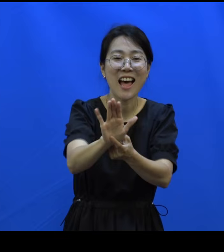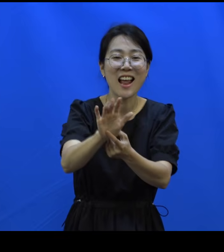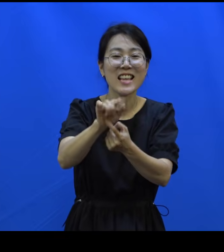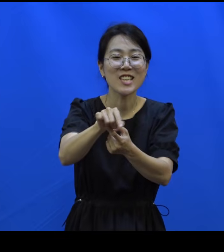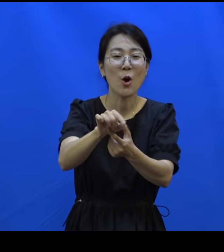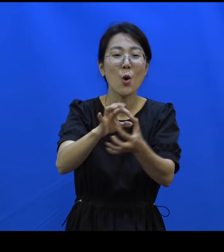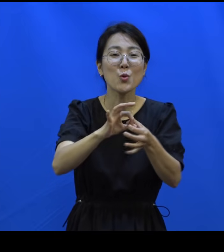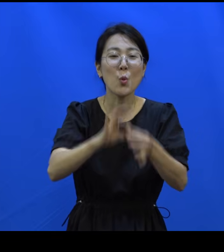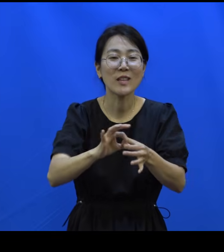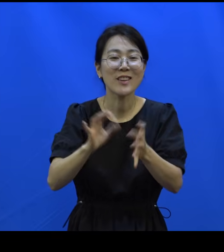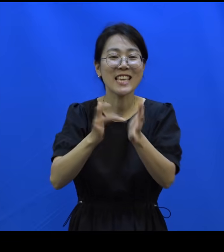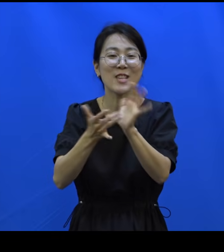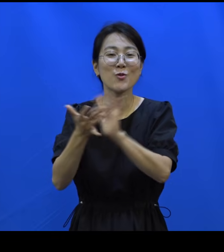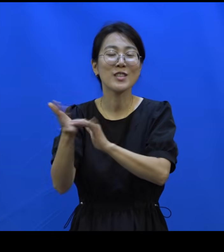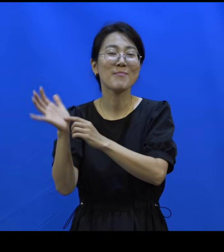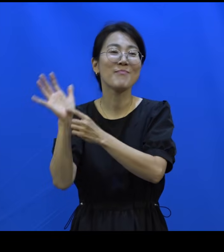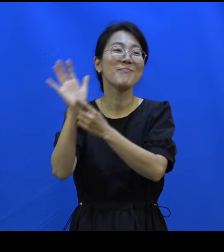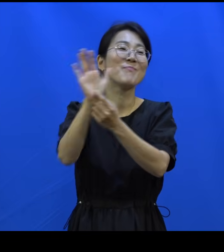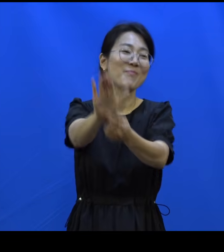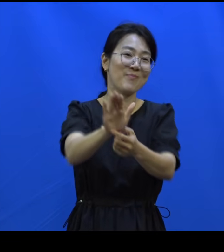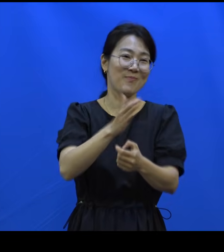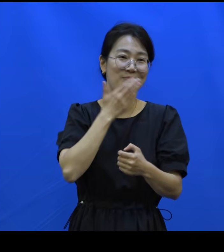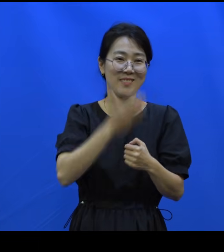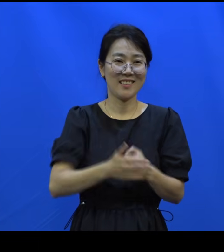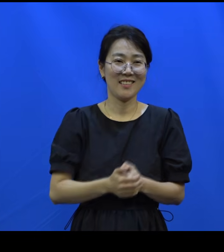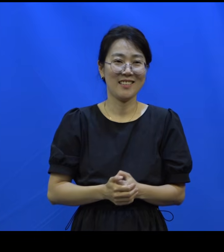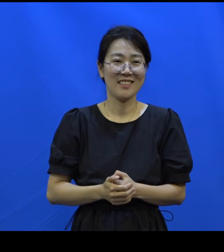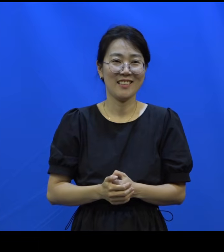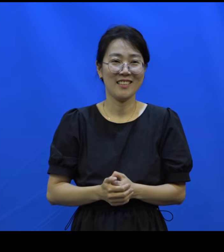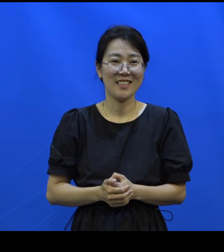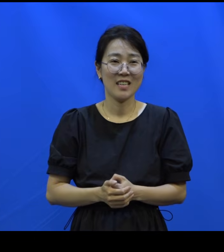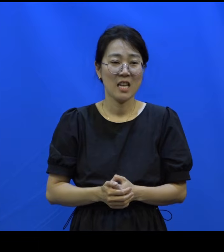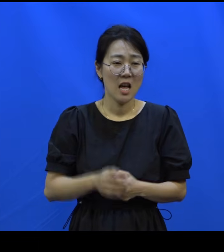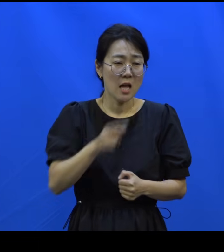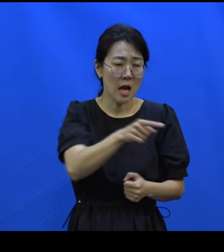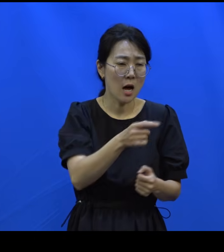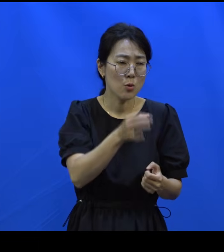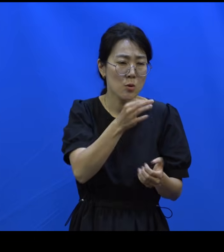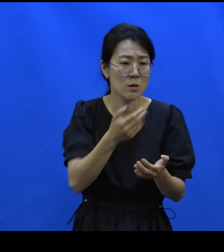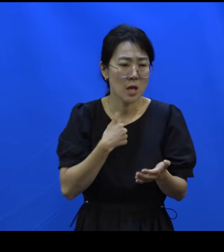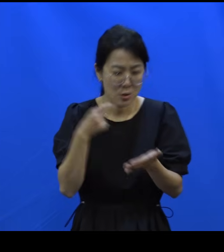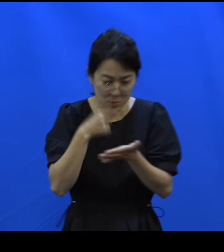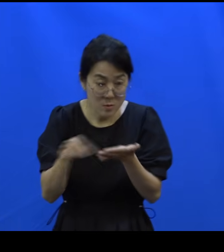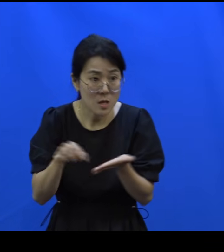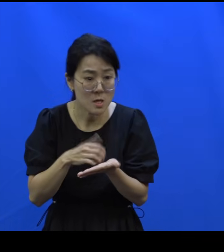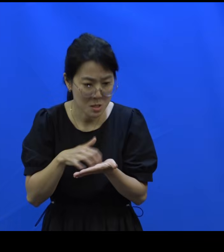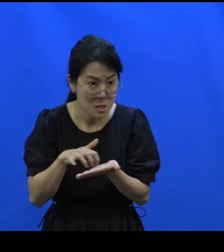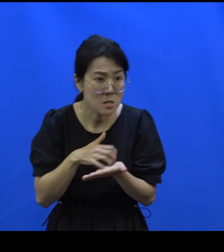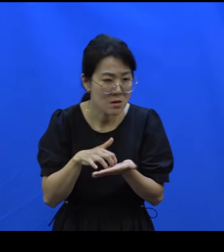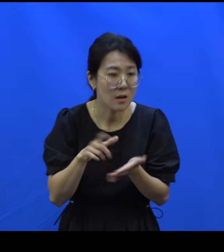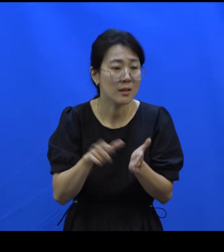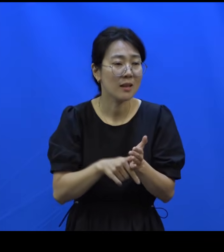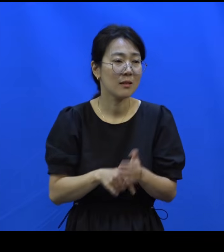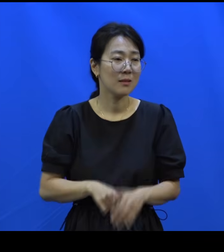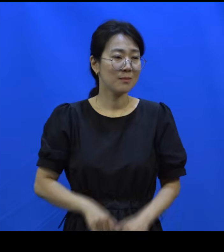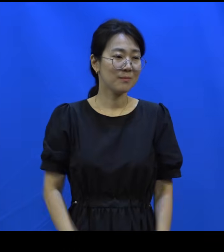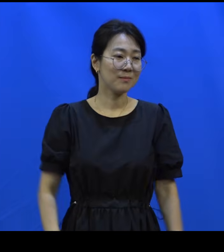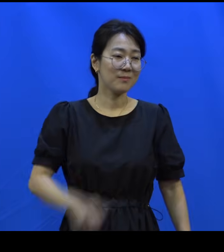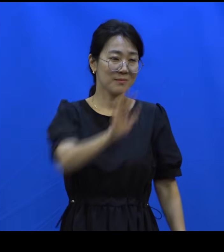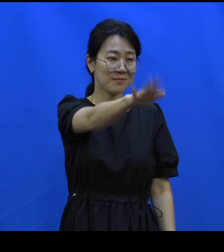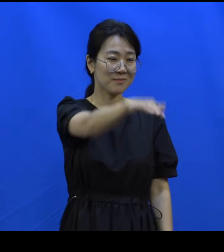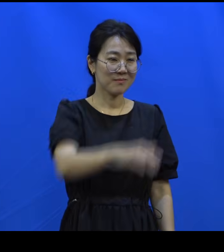거예요. 모두 눈앞의 이익을 위해 아웅다웅할 때 전혀 다른 차원의 삶을 보일 때 충격을 주는